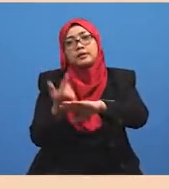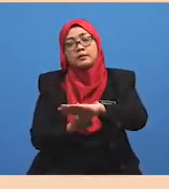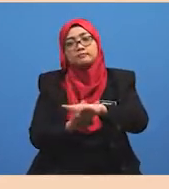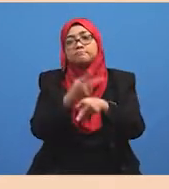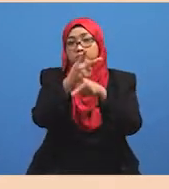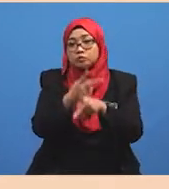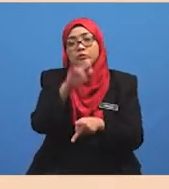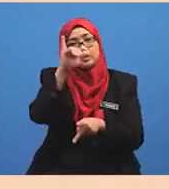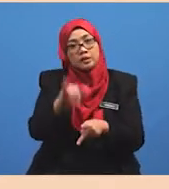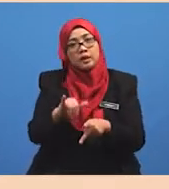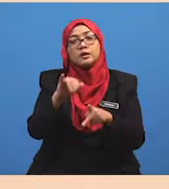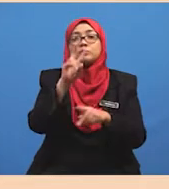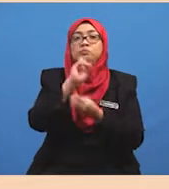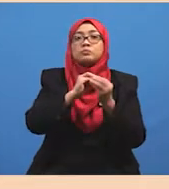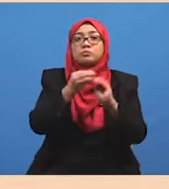ketua